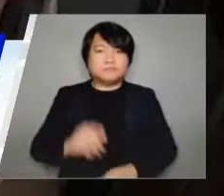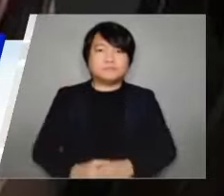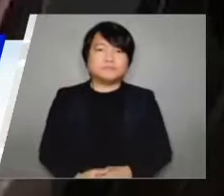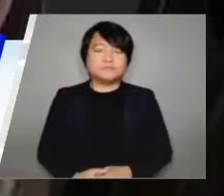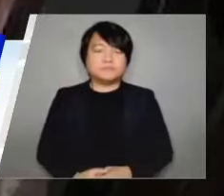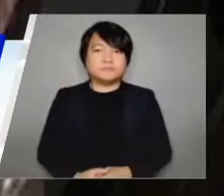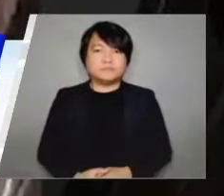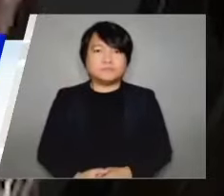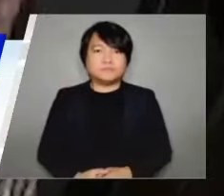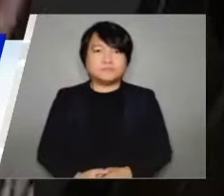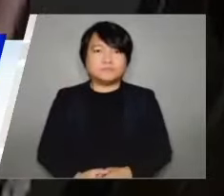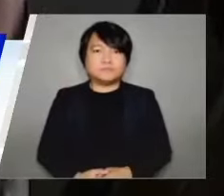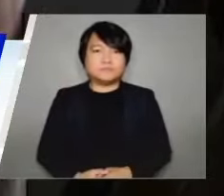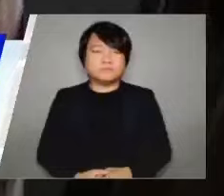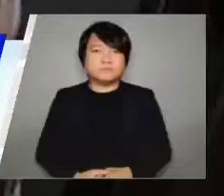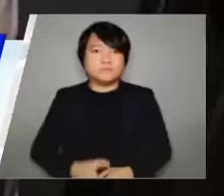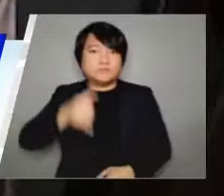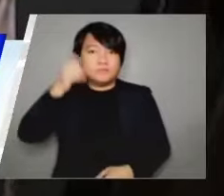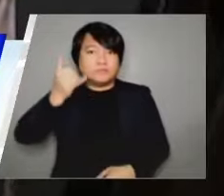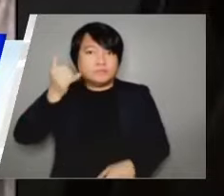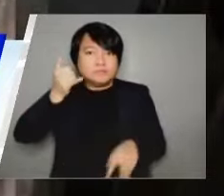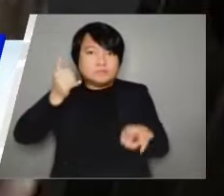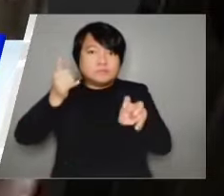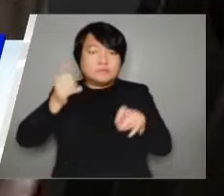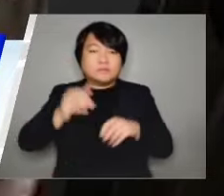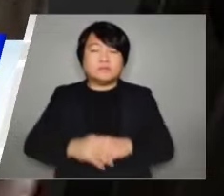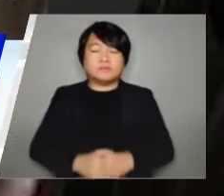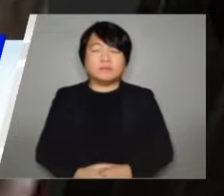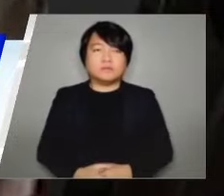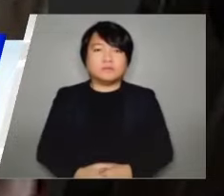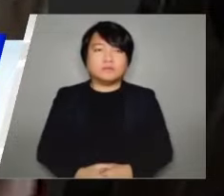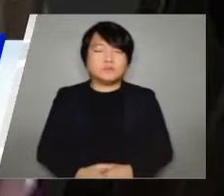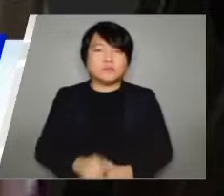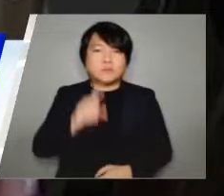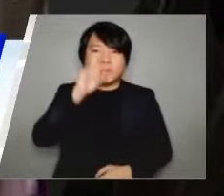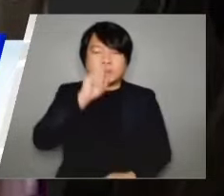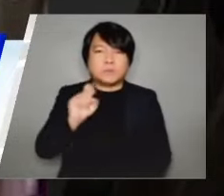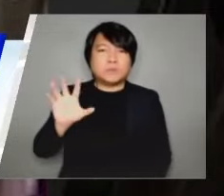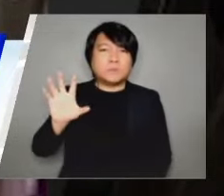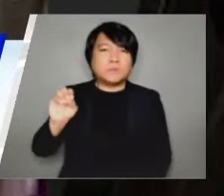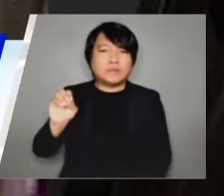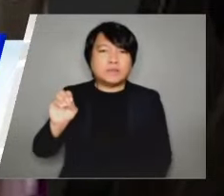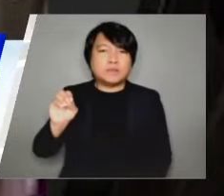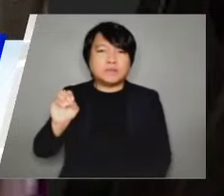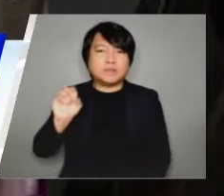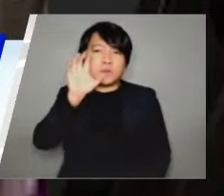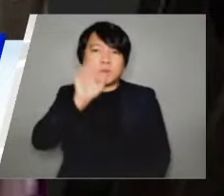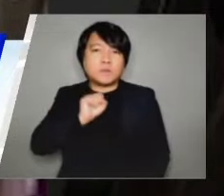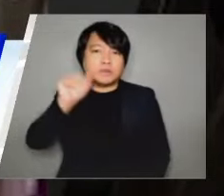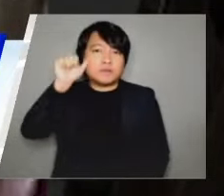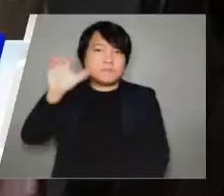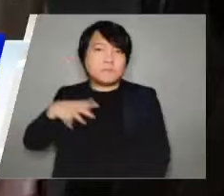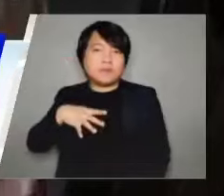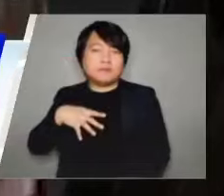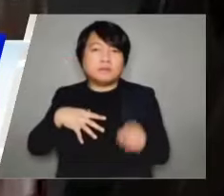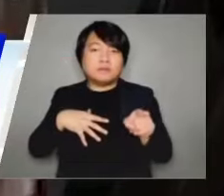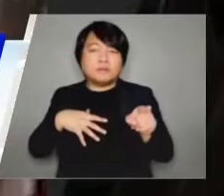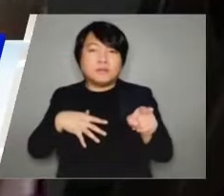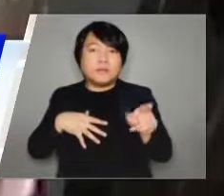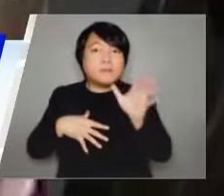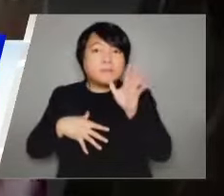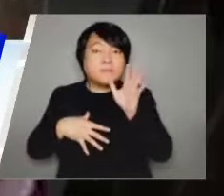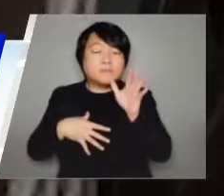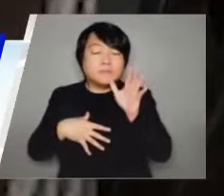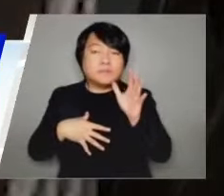Galit na galit na itinulak ng 75 anyos na lalaki ang kanyang 95 anyos na ina na papalabasan ng